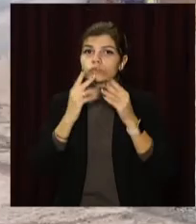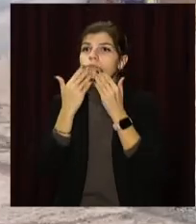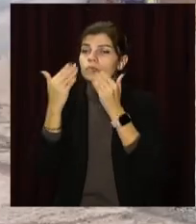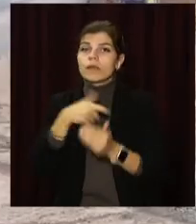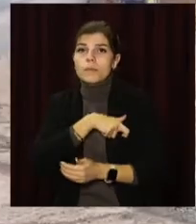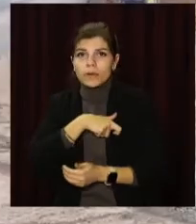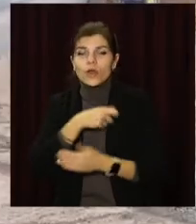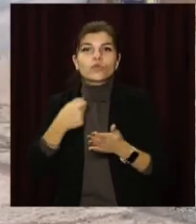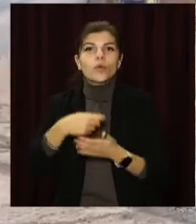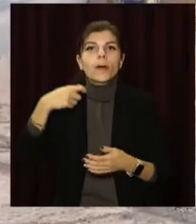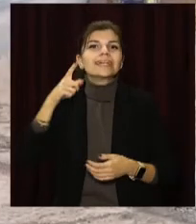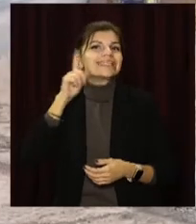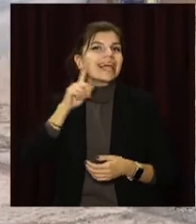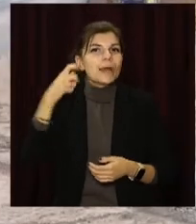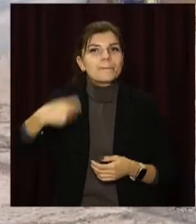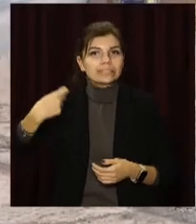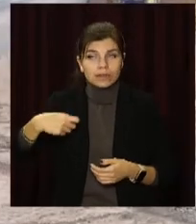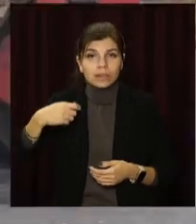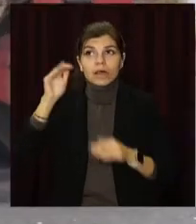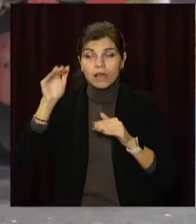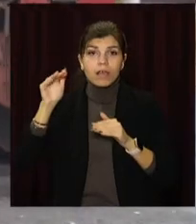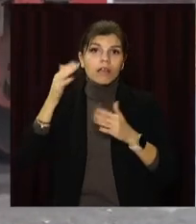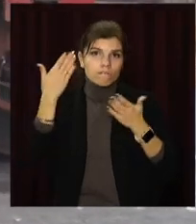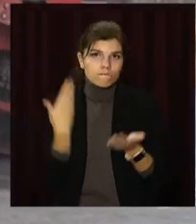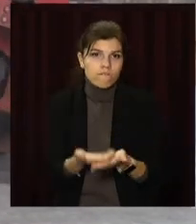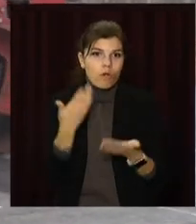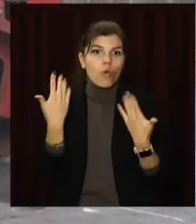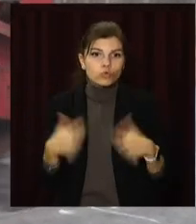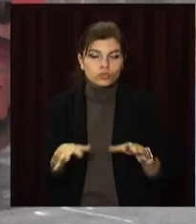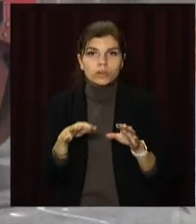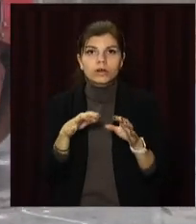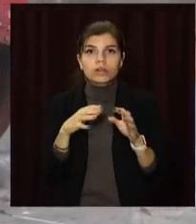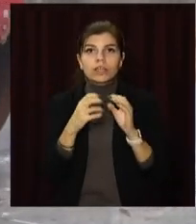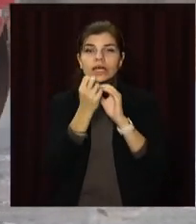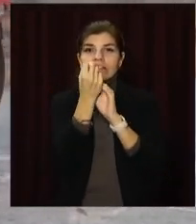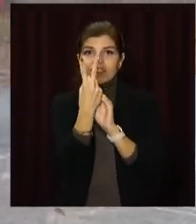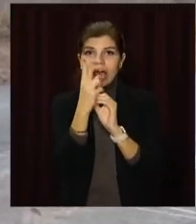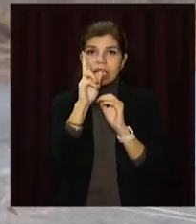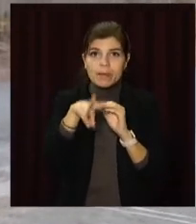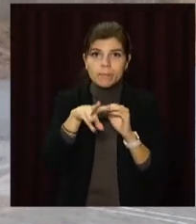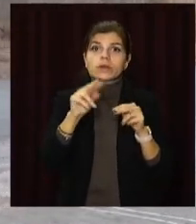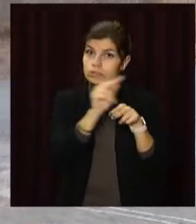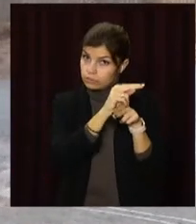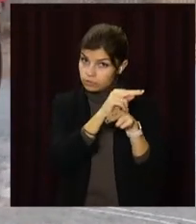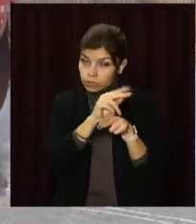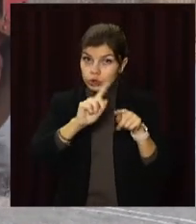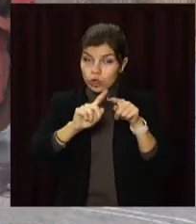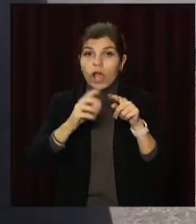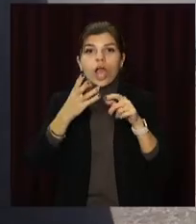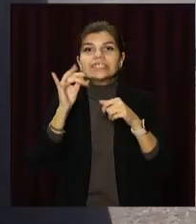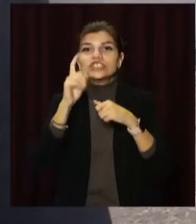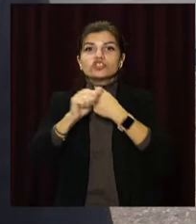і до президента писала. Нарешті людей почули. І ось вже 12 із 18 кілометрів шляху майже